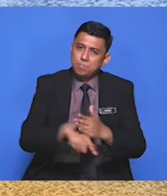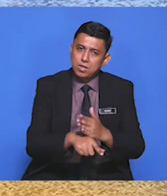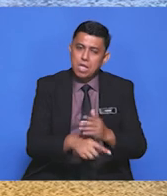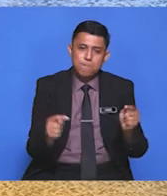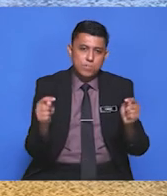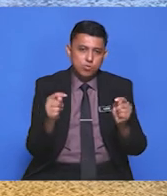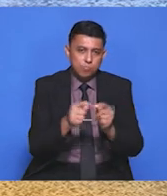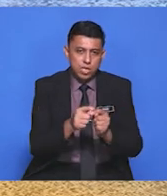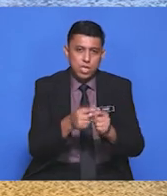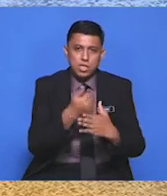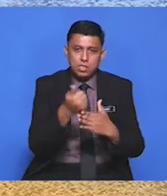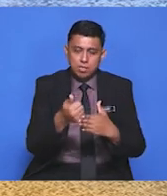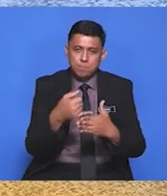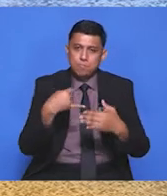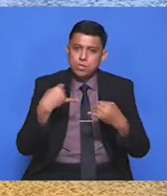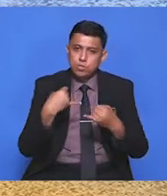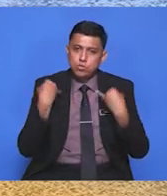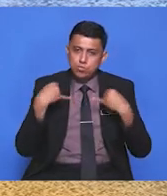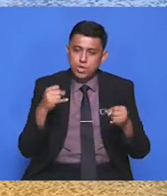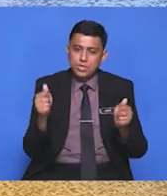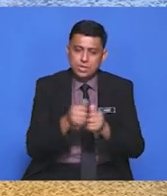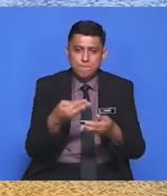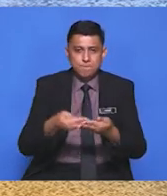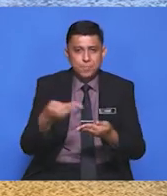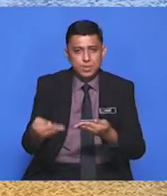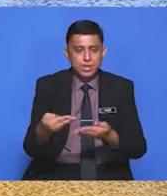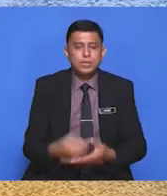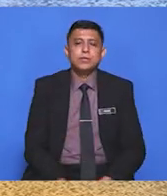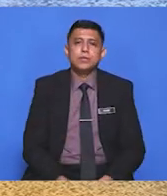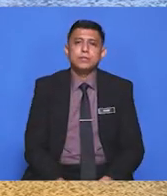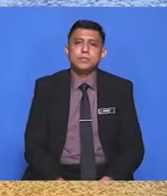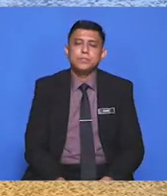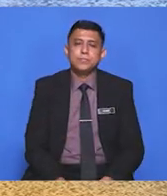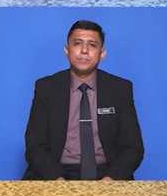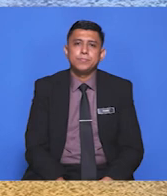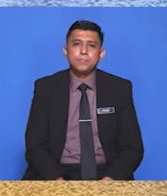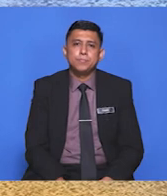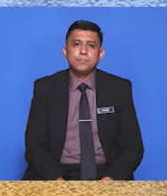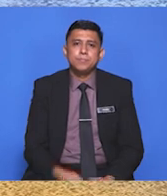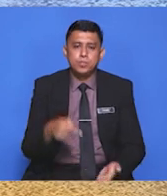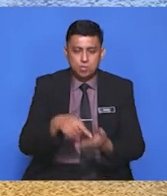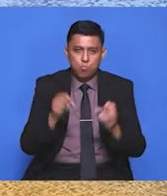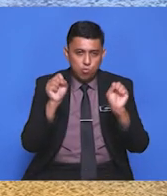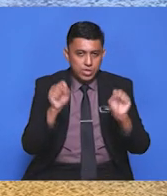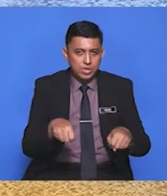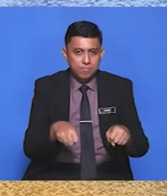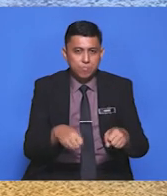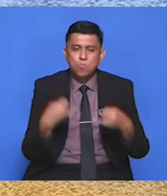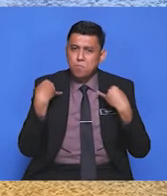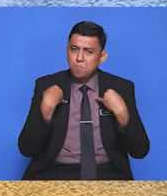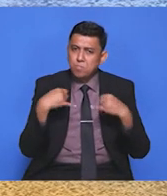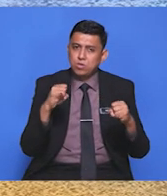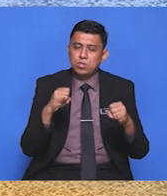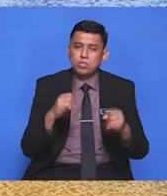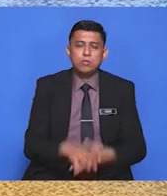antara penjual ataupun wakilnya dengan pembeli ataupun bakal pembeli. Ini membolehkan